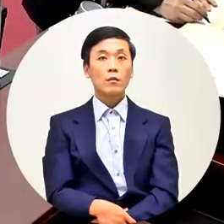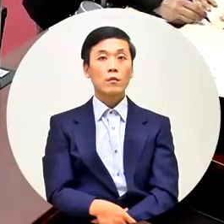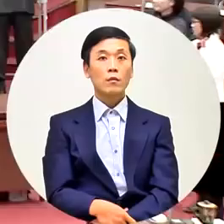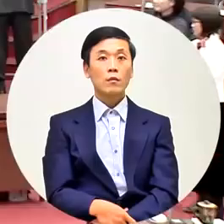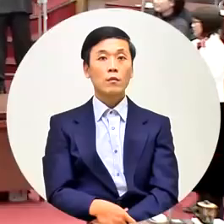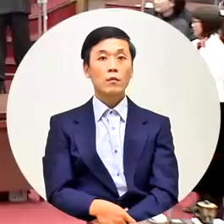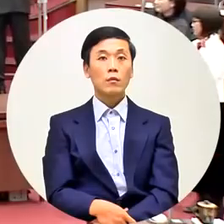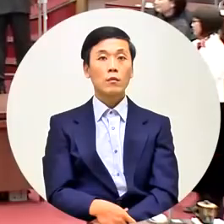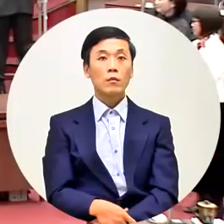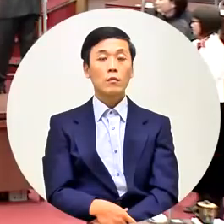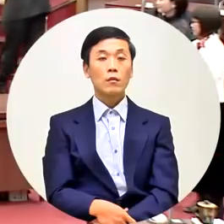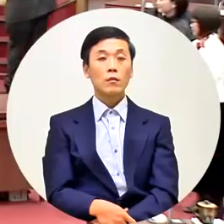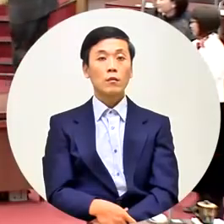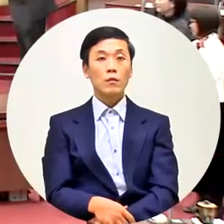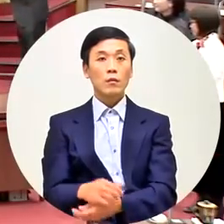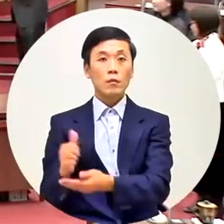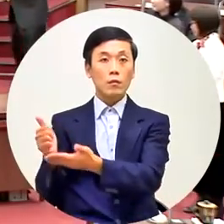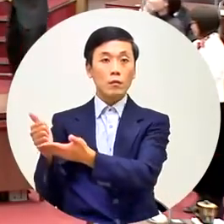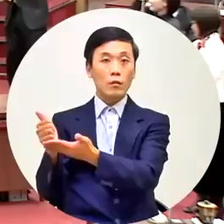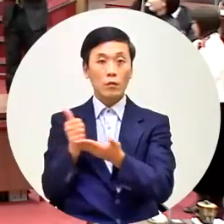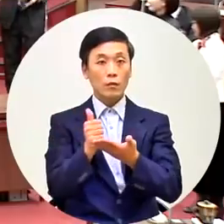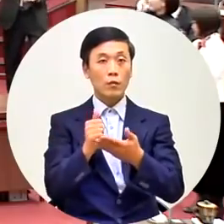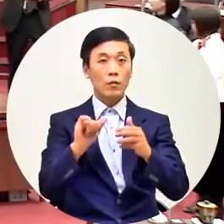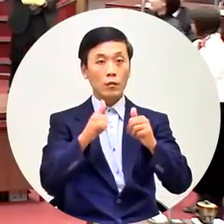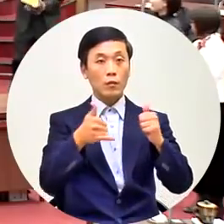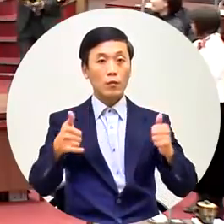请黄秋英议员领取选票。